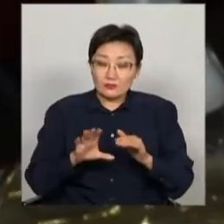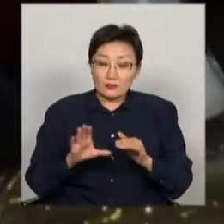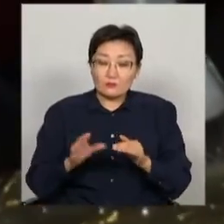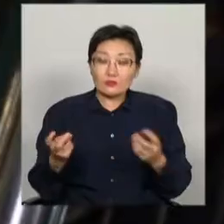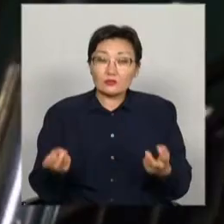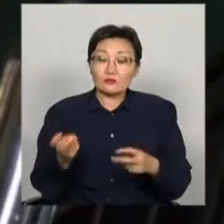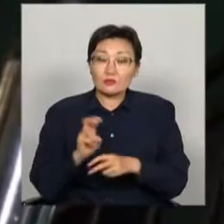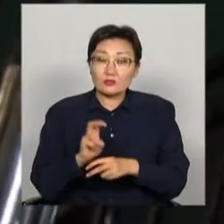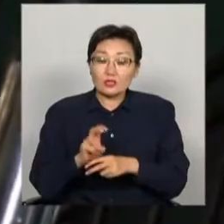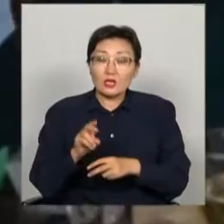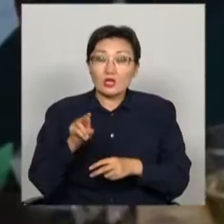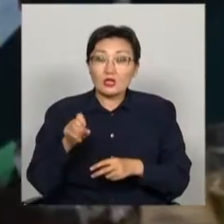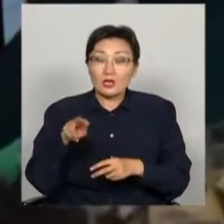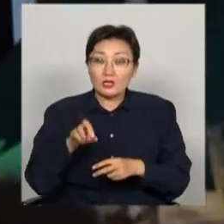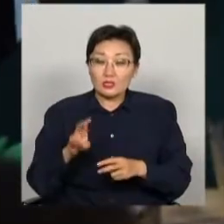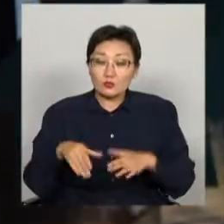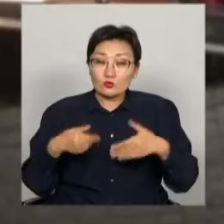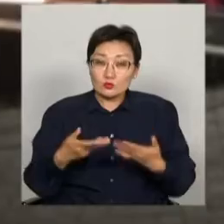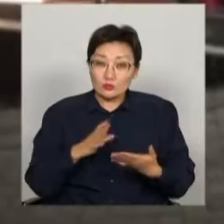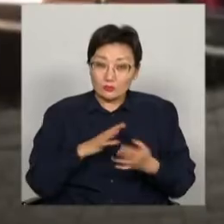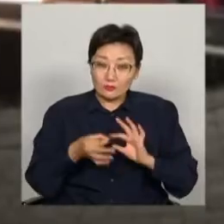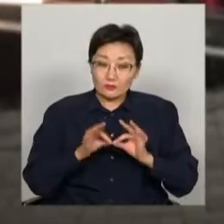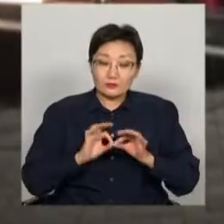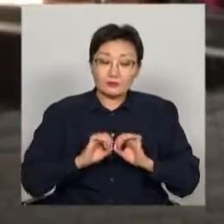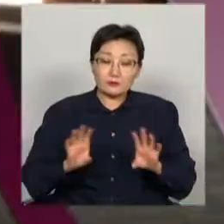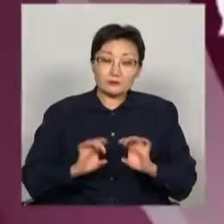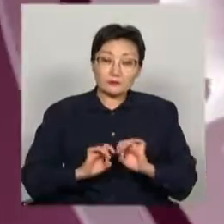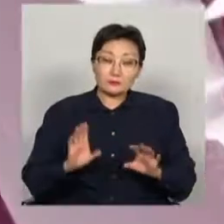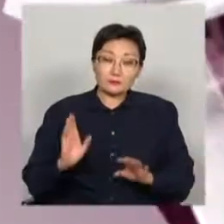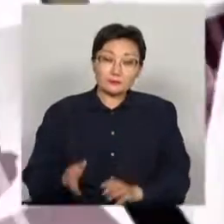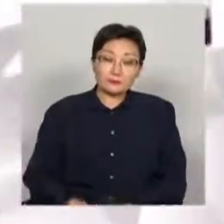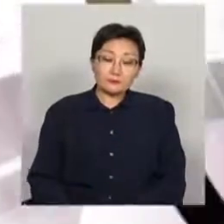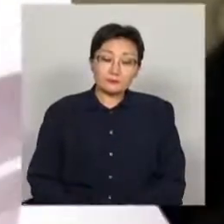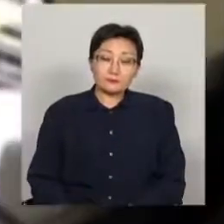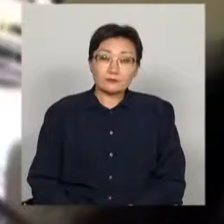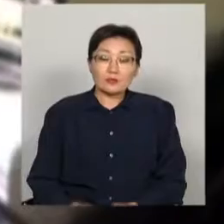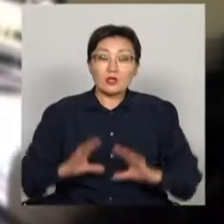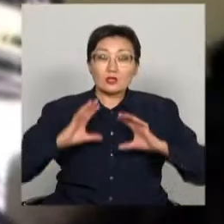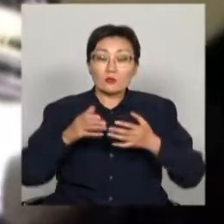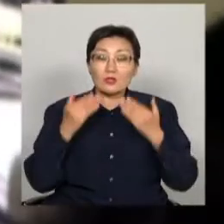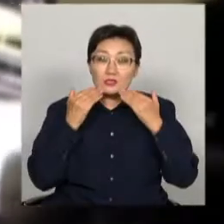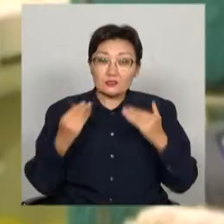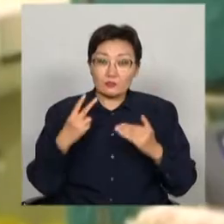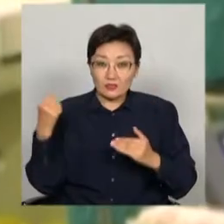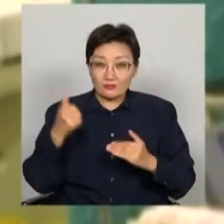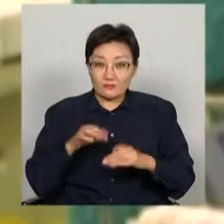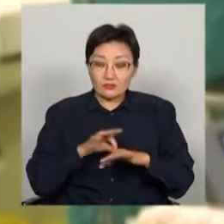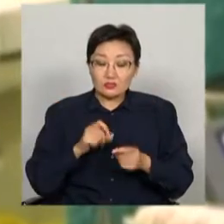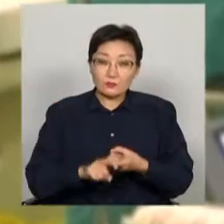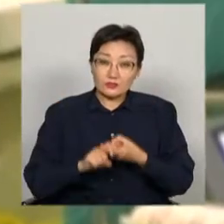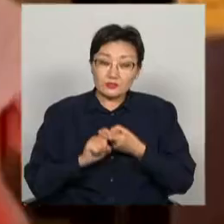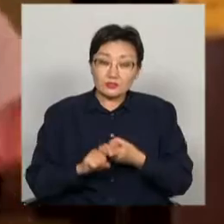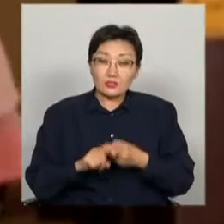келушілерге қор-қор ұсынған. Бұл туралы сәлден соң мен Мерей Қанапьянов айтып берем. Әлемде соңғы екі аптада